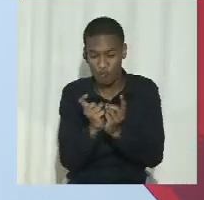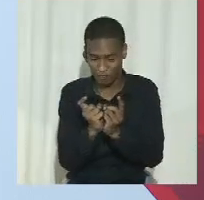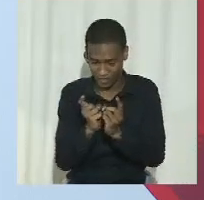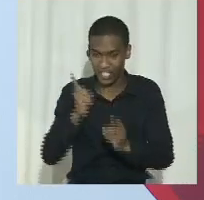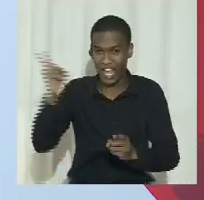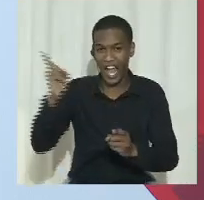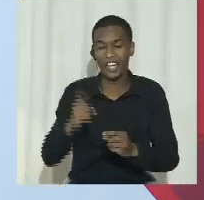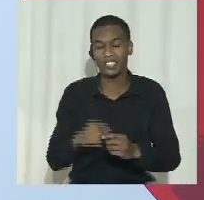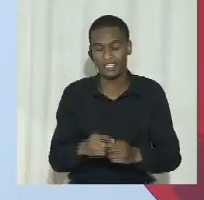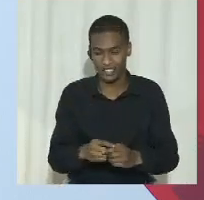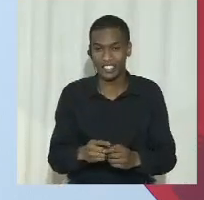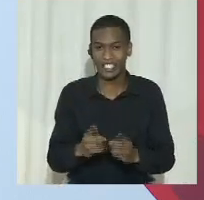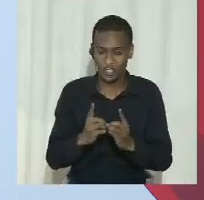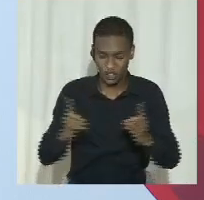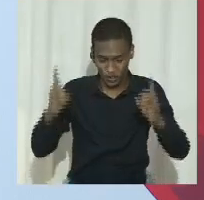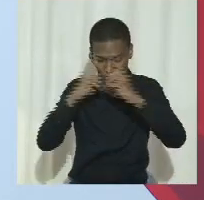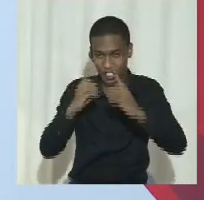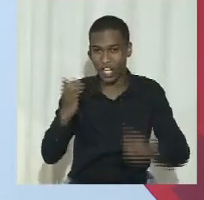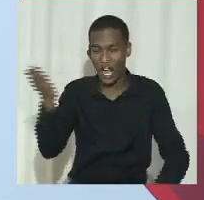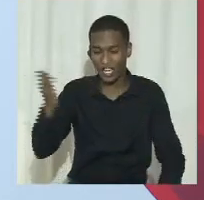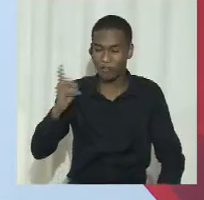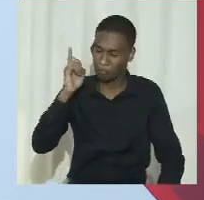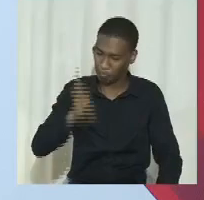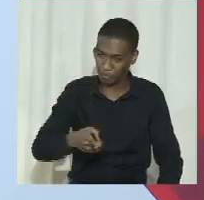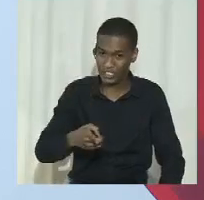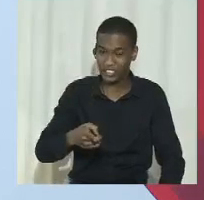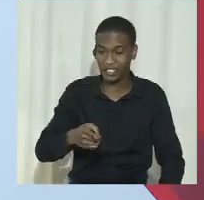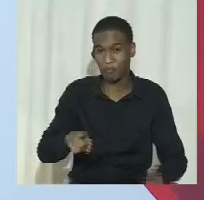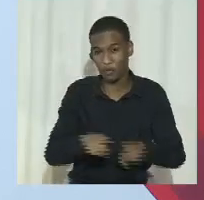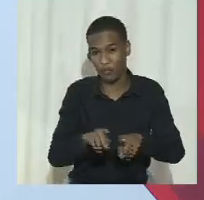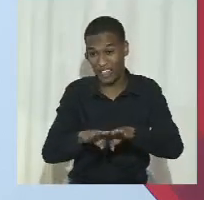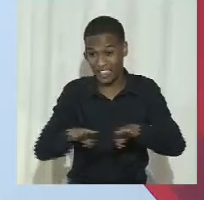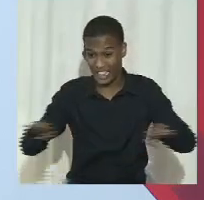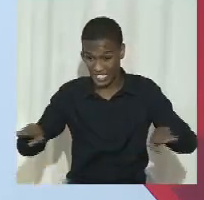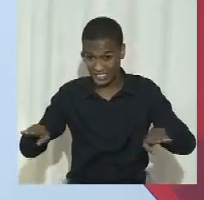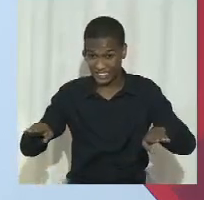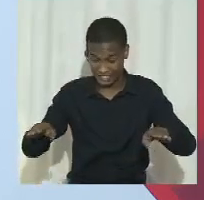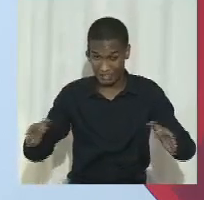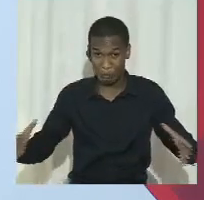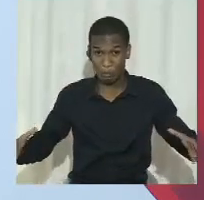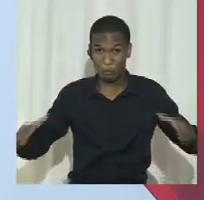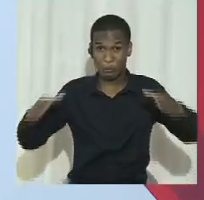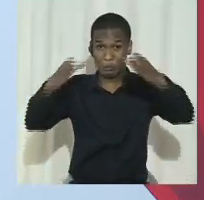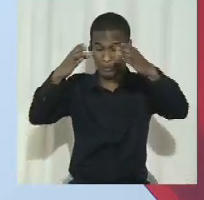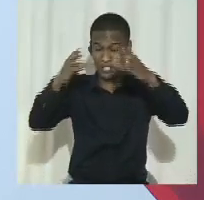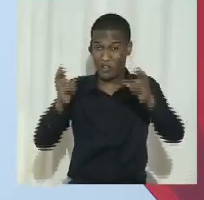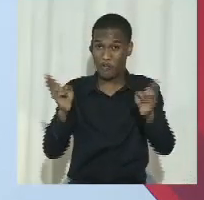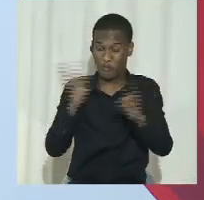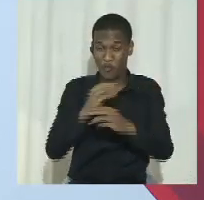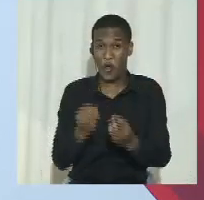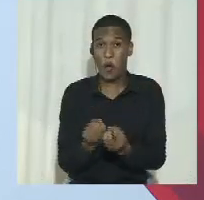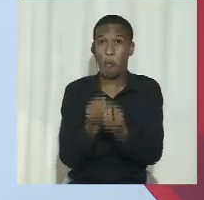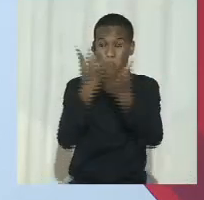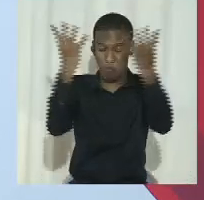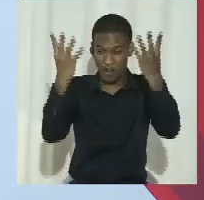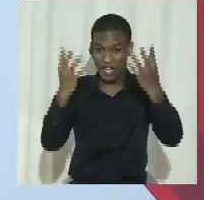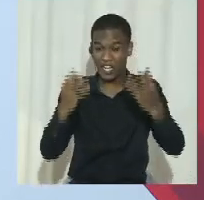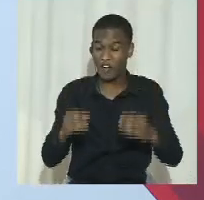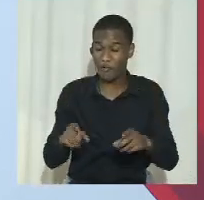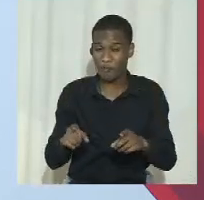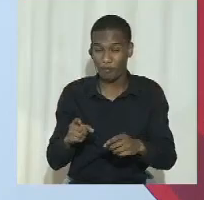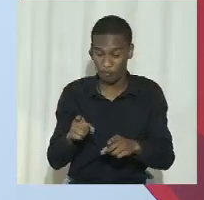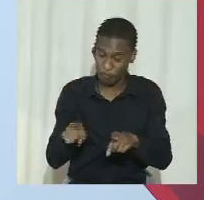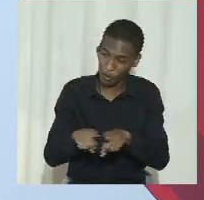fahenoana fa misy tany ny vohitra miendrika volkano tao an-toerana tamin'ny fiandohany ity herinandro ity. Omaly nidina